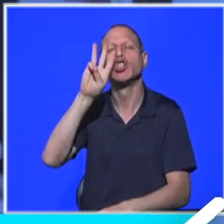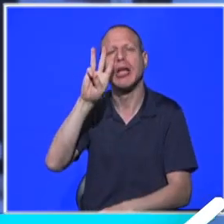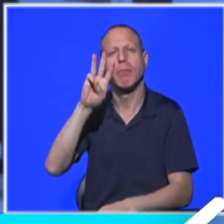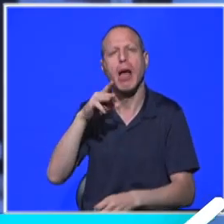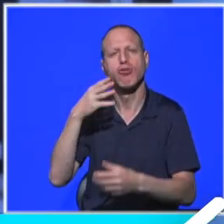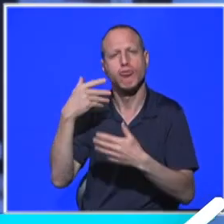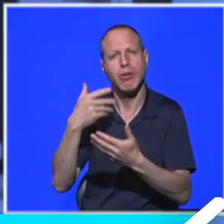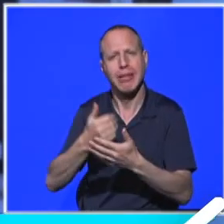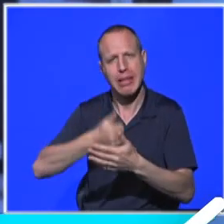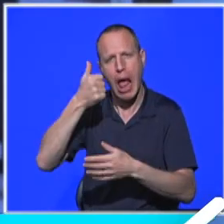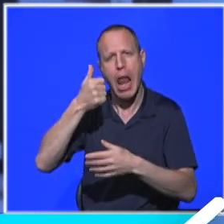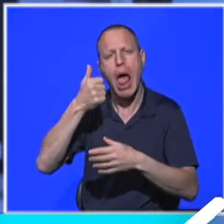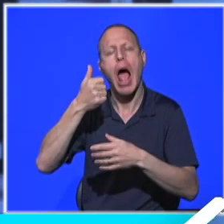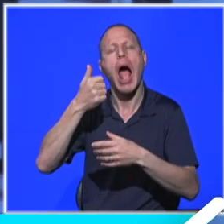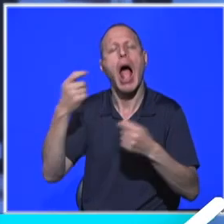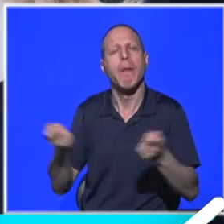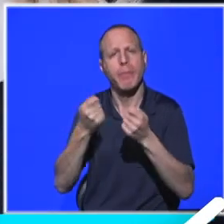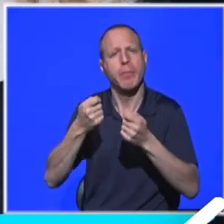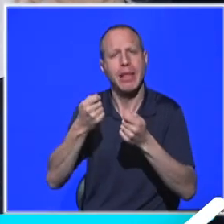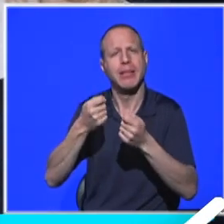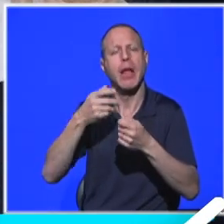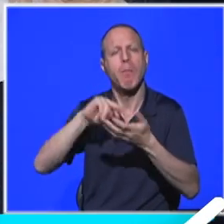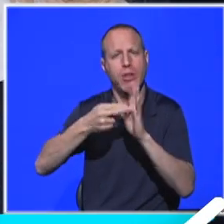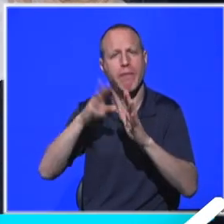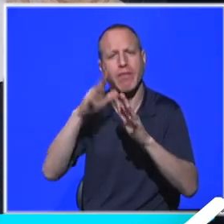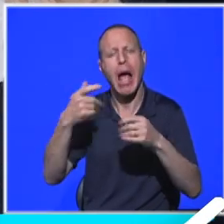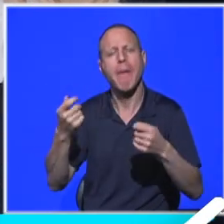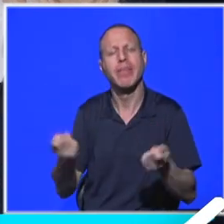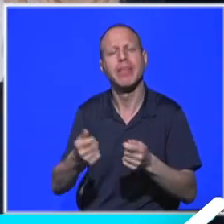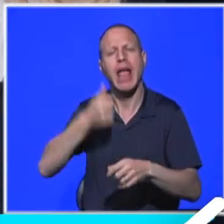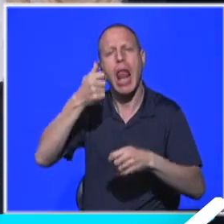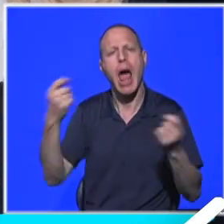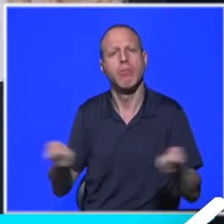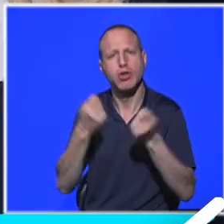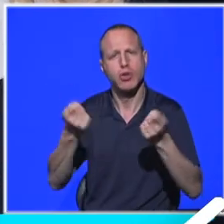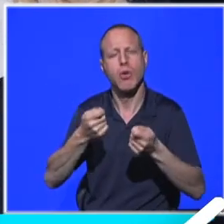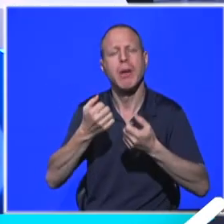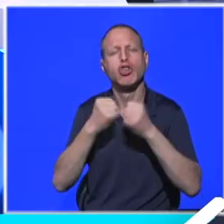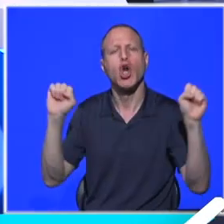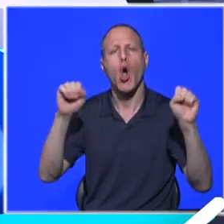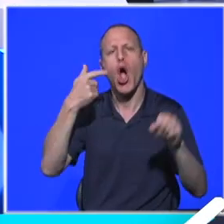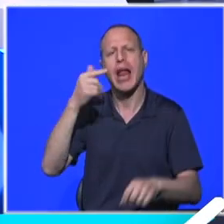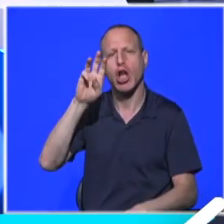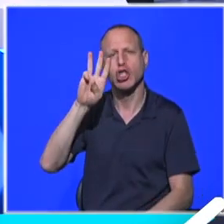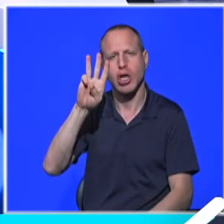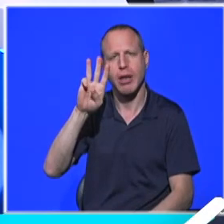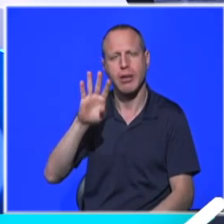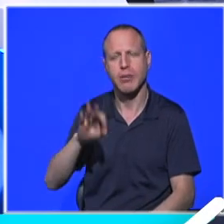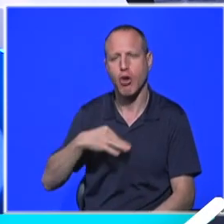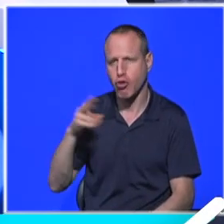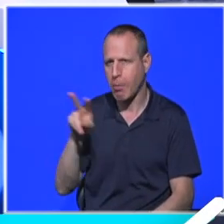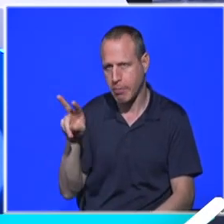קמפיין מוצלח יש להגיד לשחרורו של גלעד שליט. ערב טוב תמי, מה שלומך? בסדר גמור. תראו, זה קצת, אני לא יודע אם